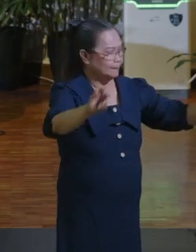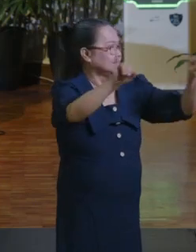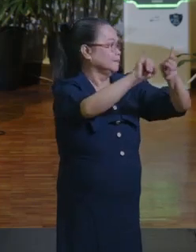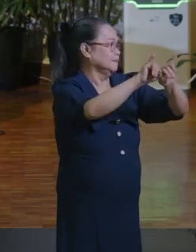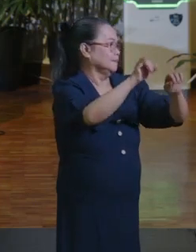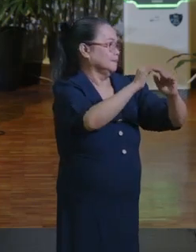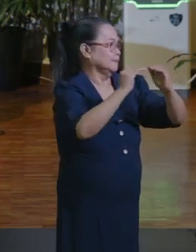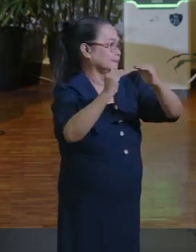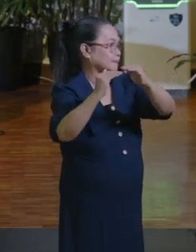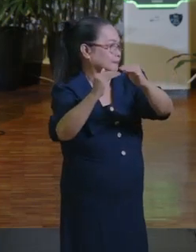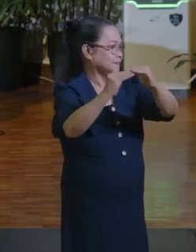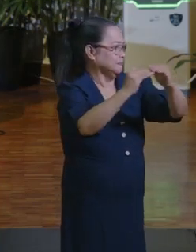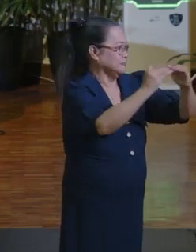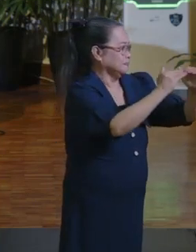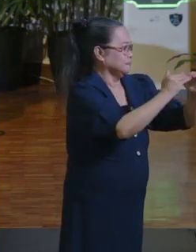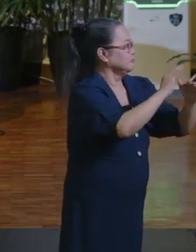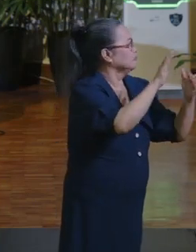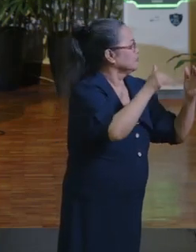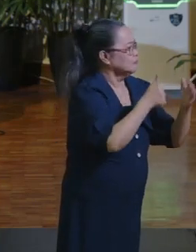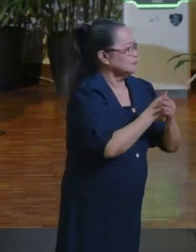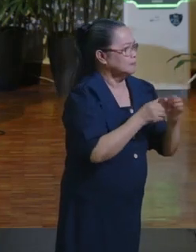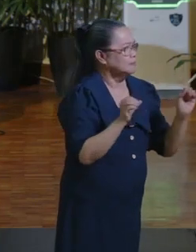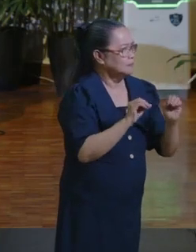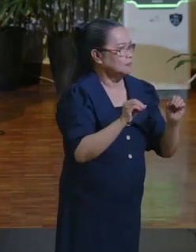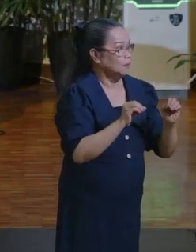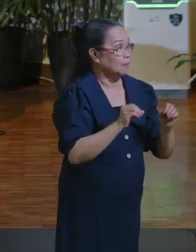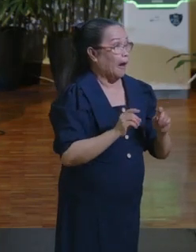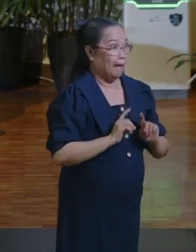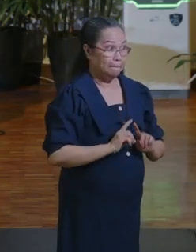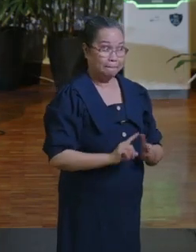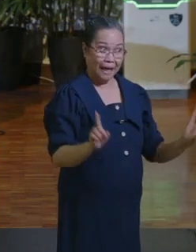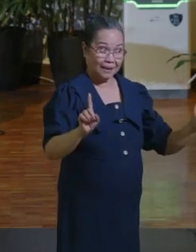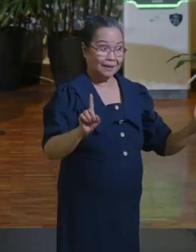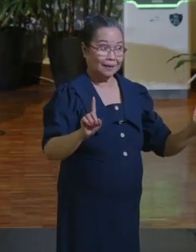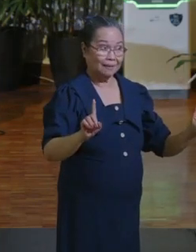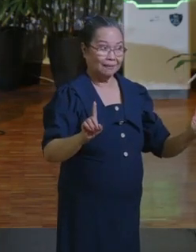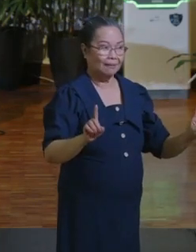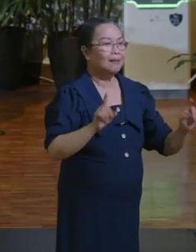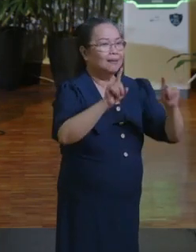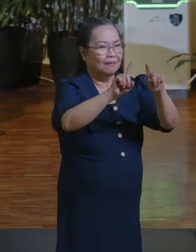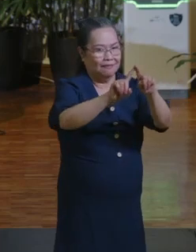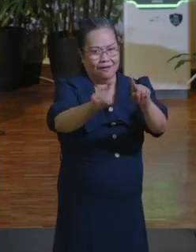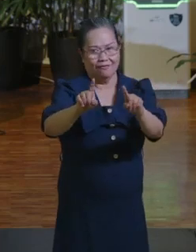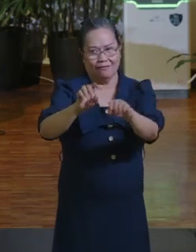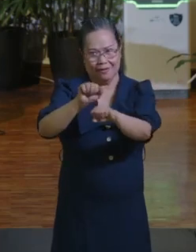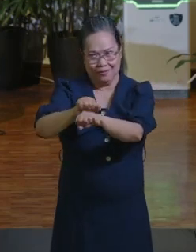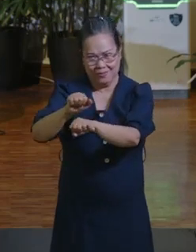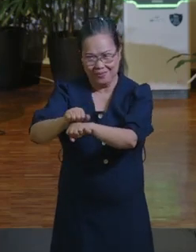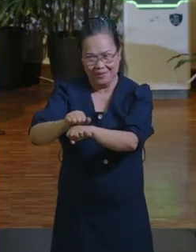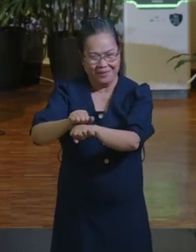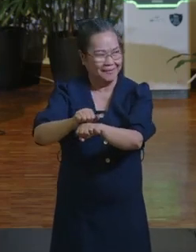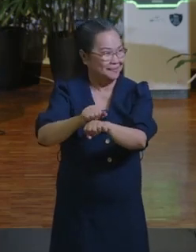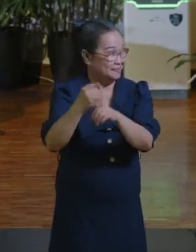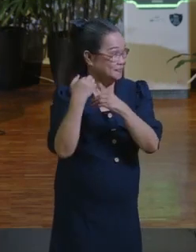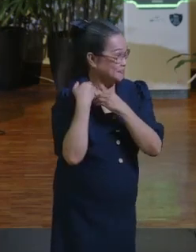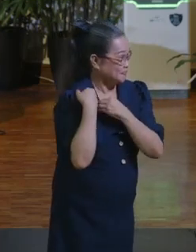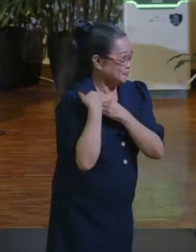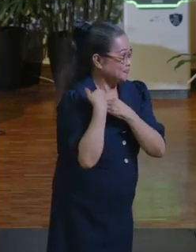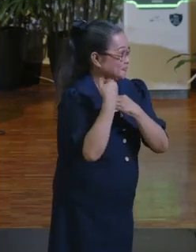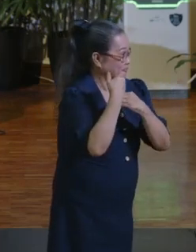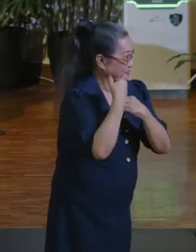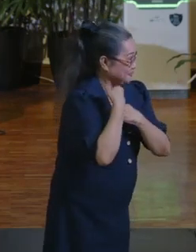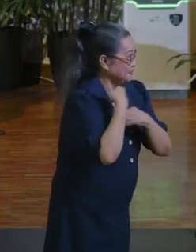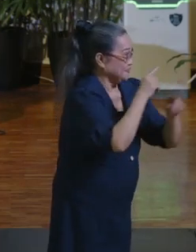Diyos. All, however, do not have the same function. Meron tayong iba-ibang function. No? Kung sabi